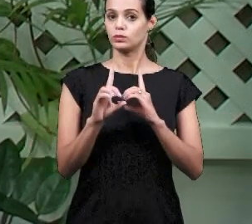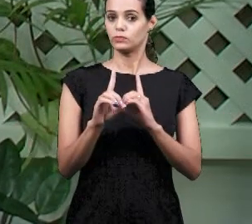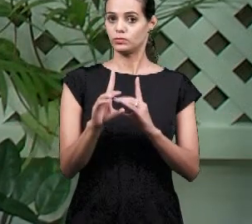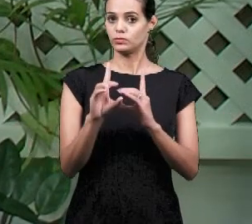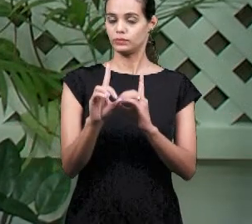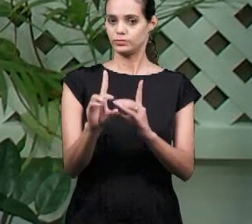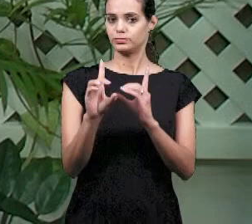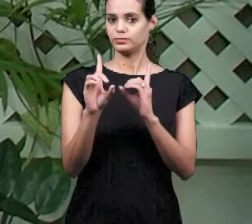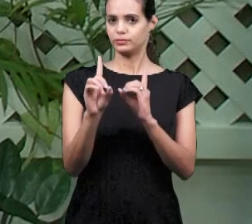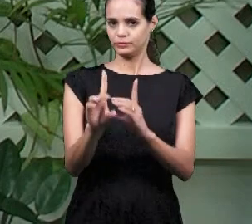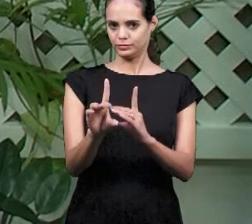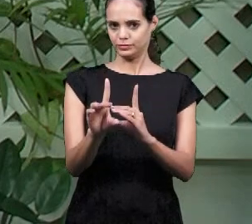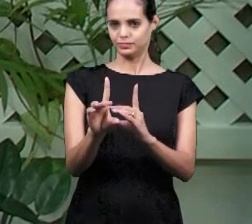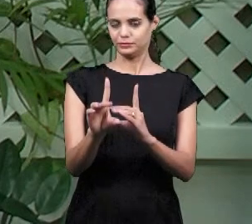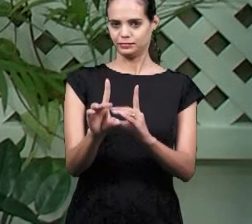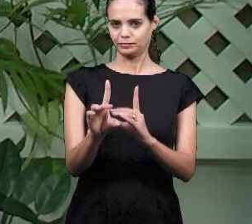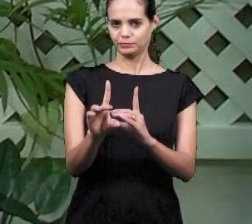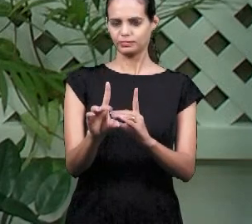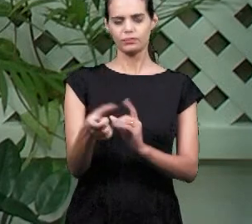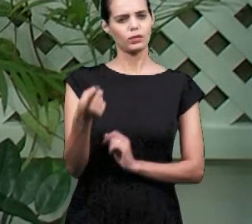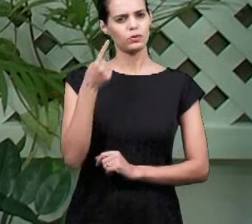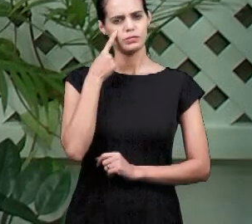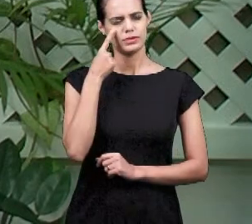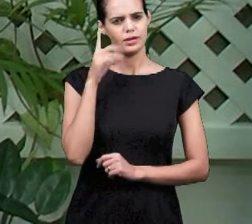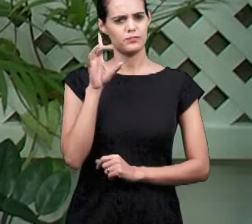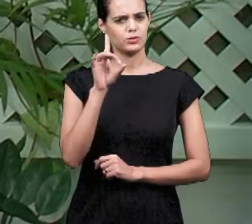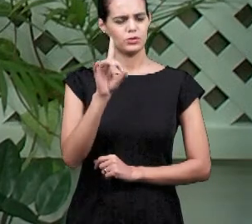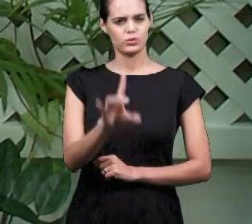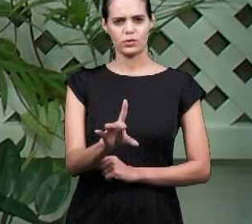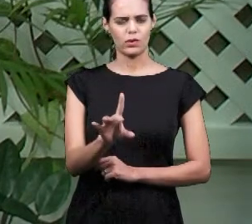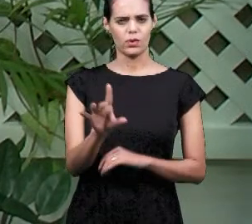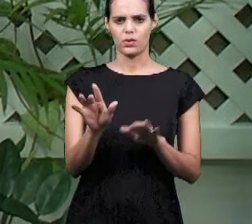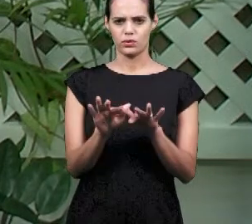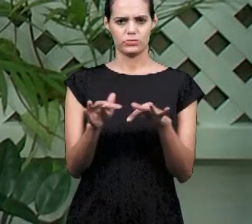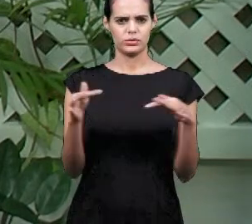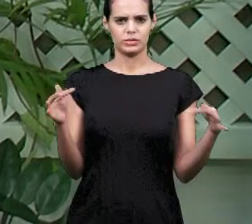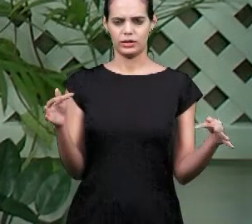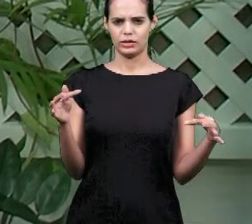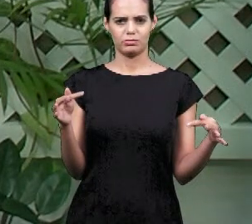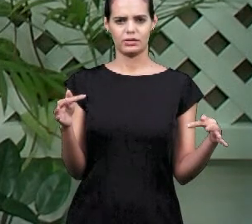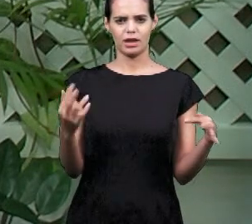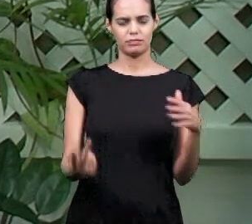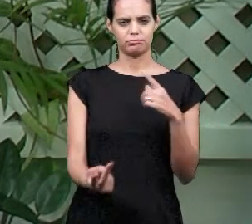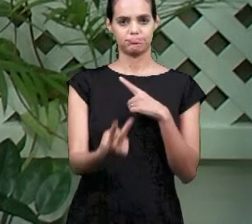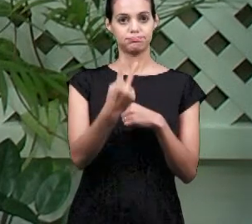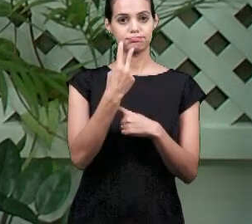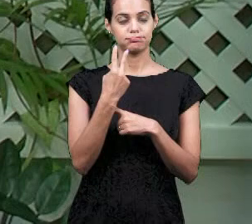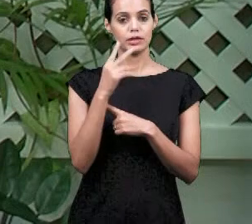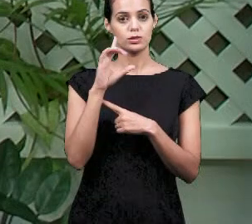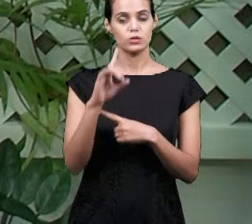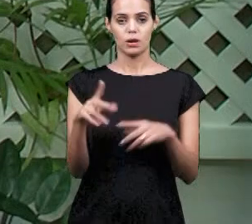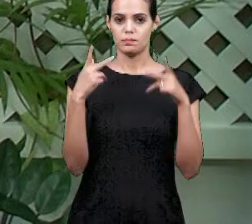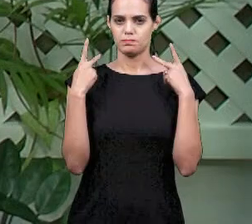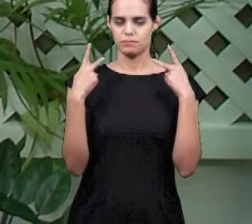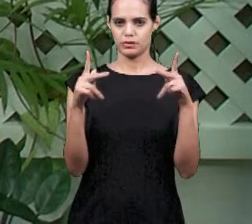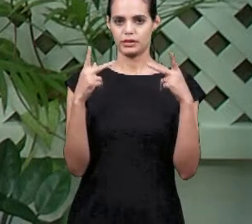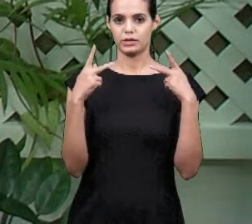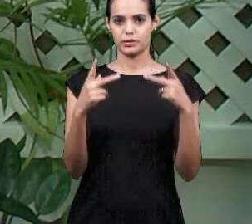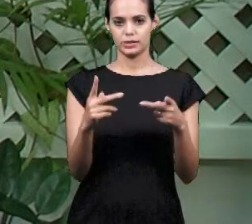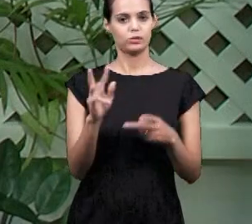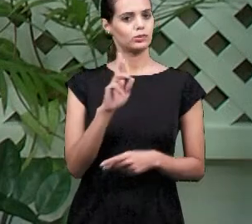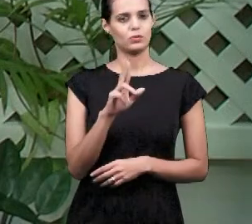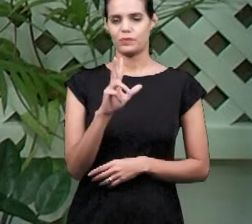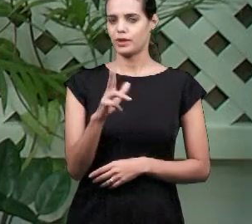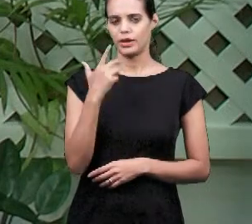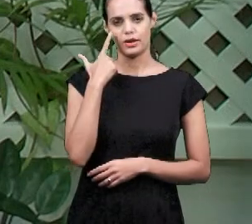de l'Église s'intéressent, à la mesure que les frères commencent à participer des